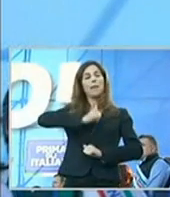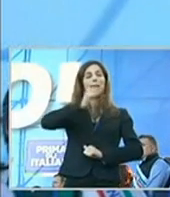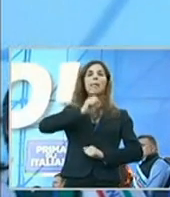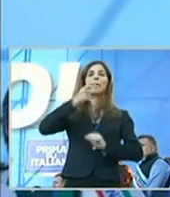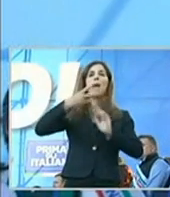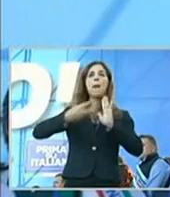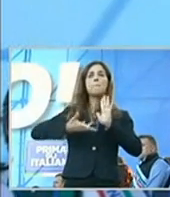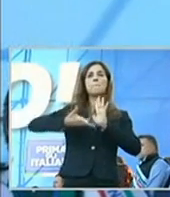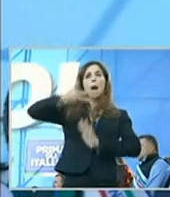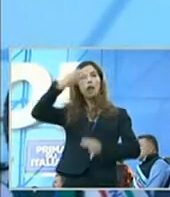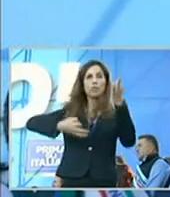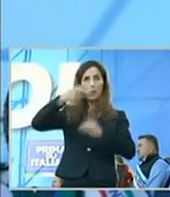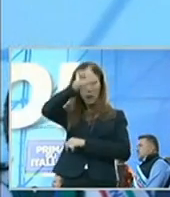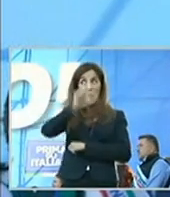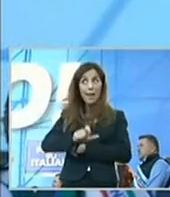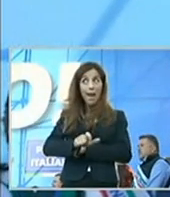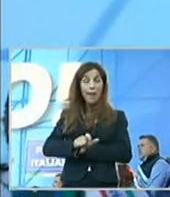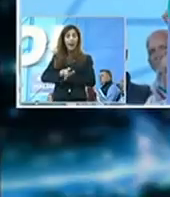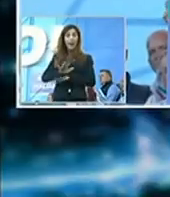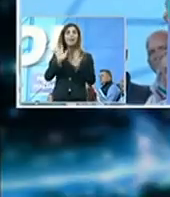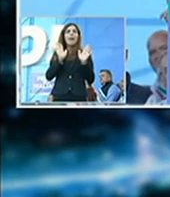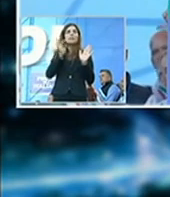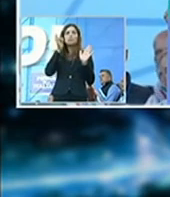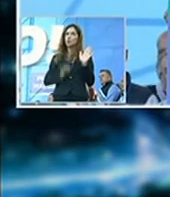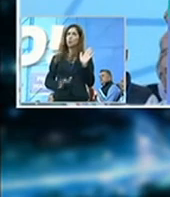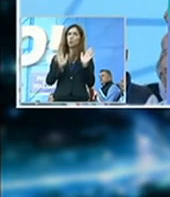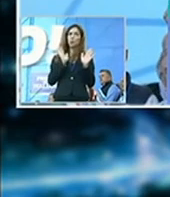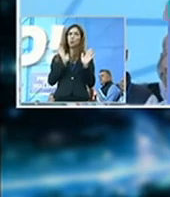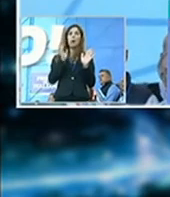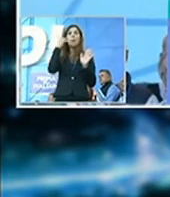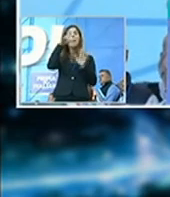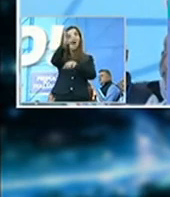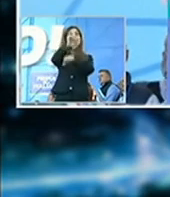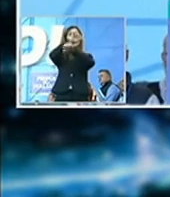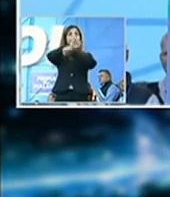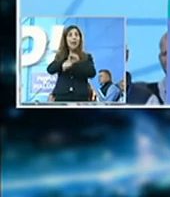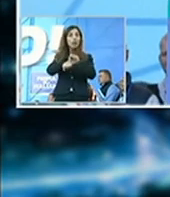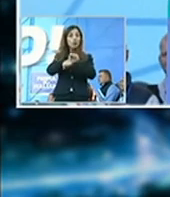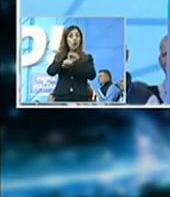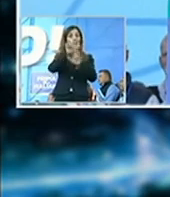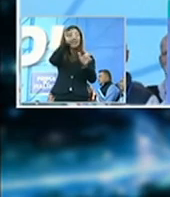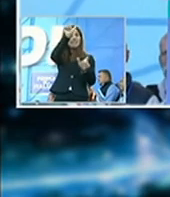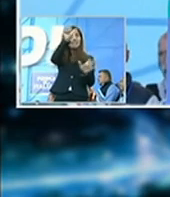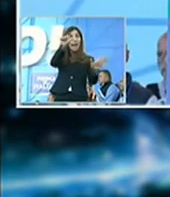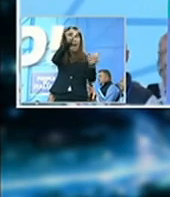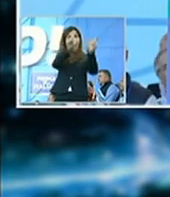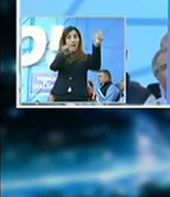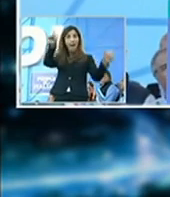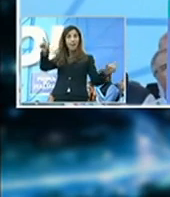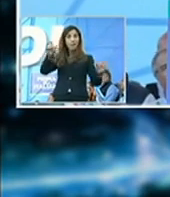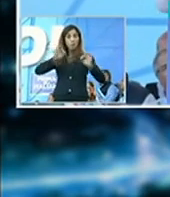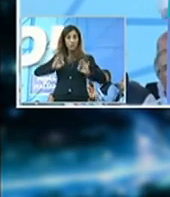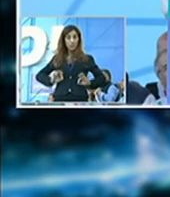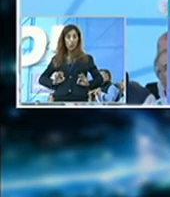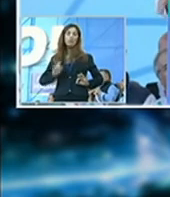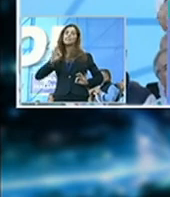di presentare in un certo modo questo tema della polizia, non ha maglietta oggi Salvini, ma allora volevo